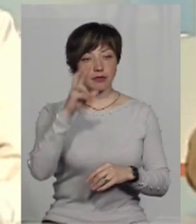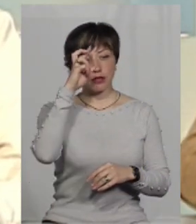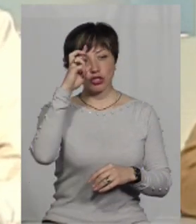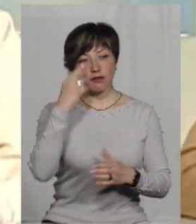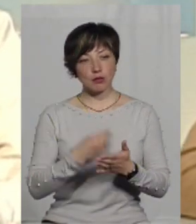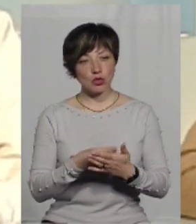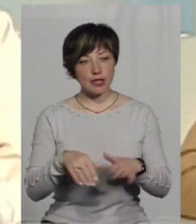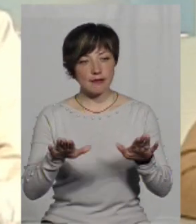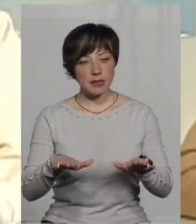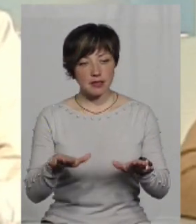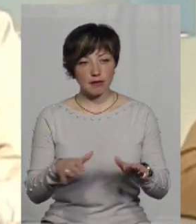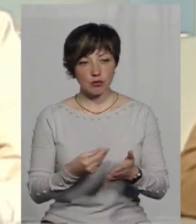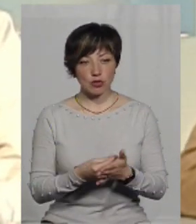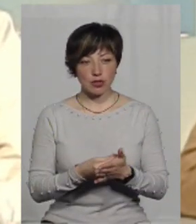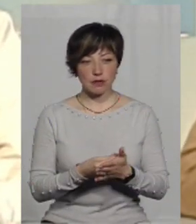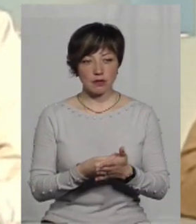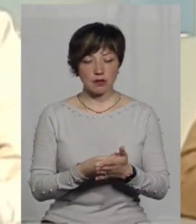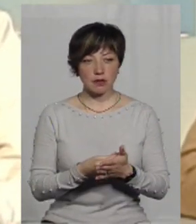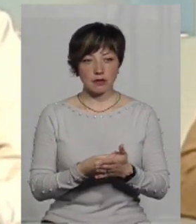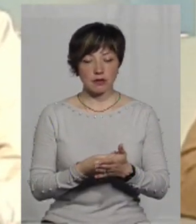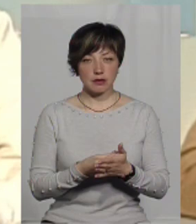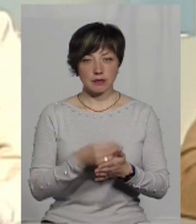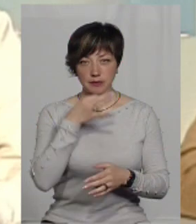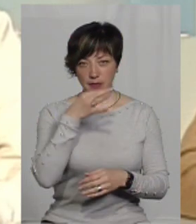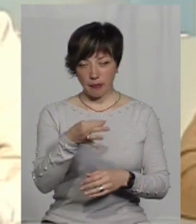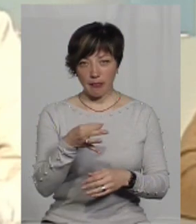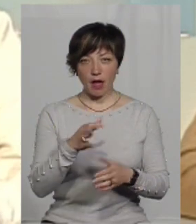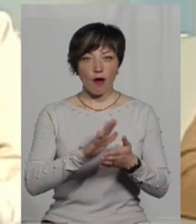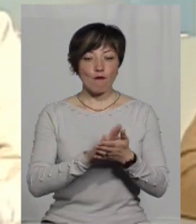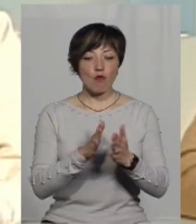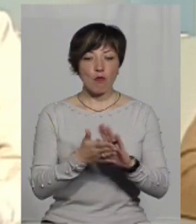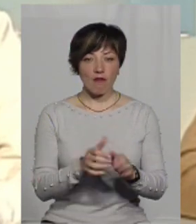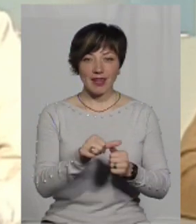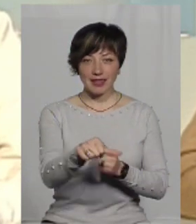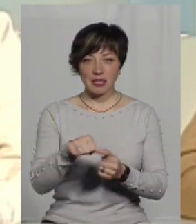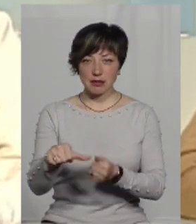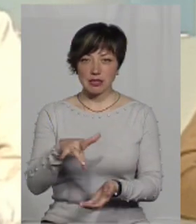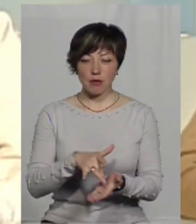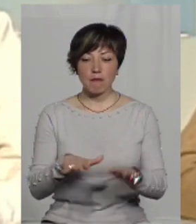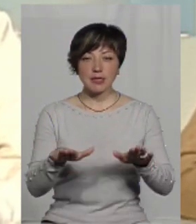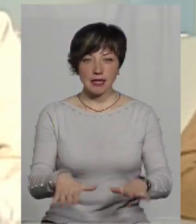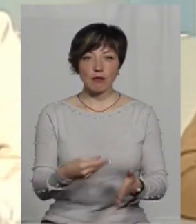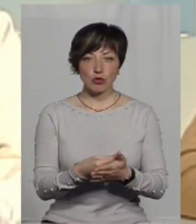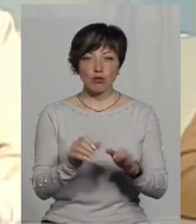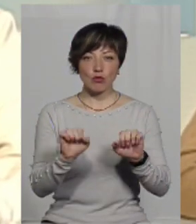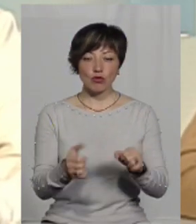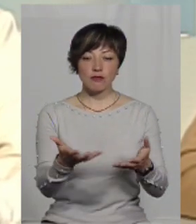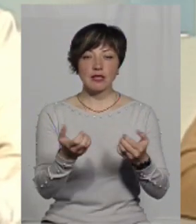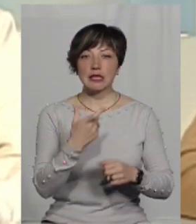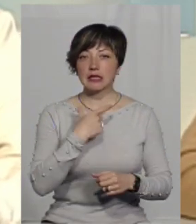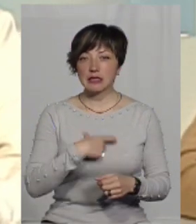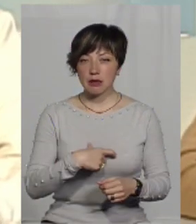державних бюджетів і з місцевих бюджетів. В умовах децентралізації місцеві бюджети можуть взяти на себе